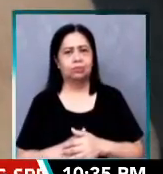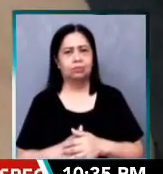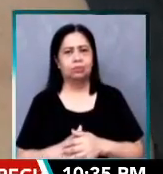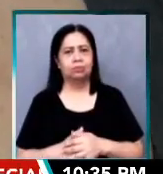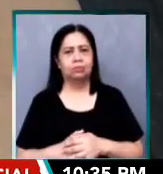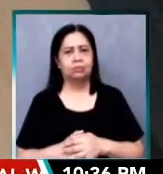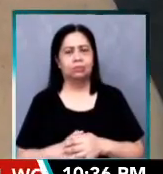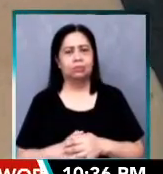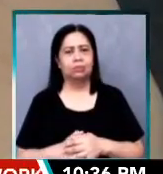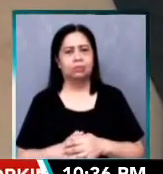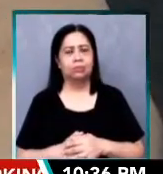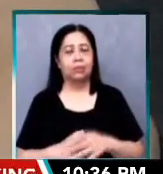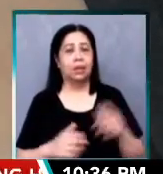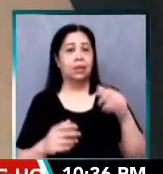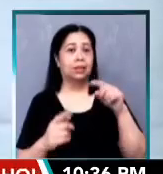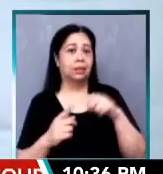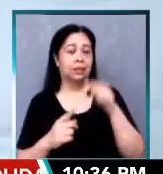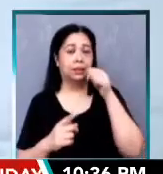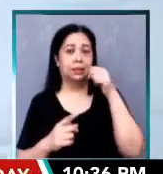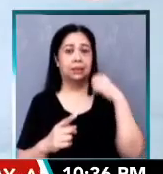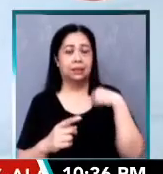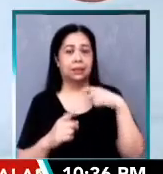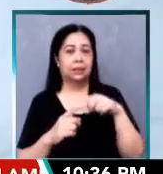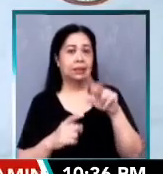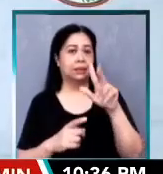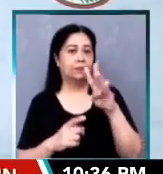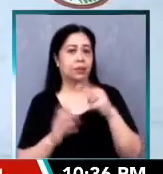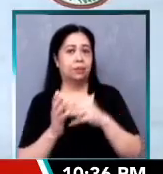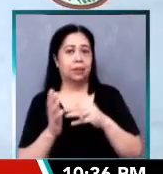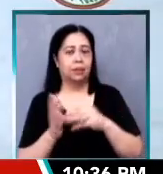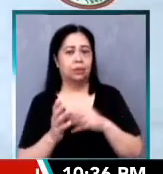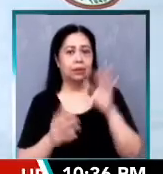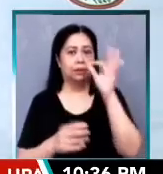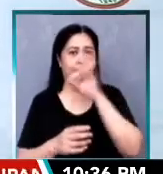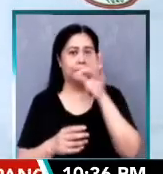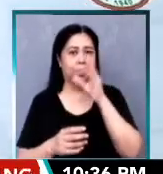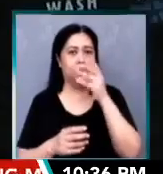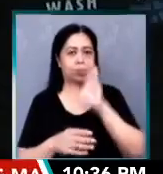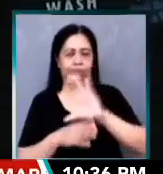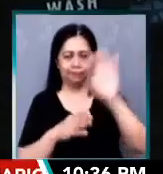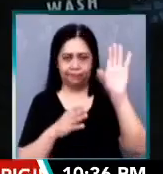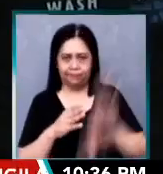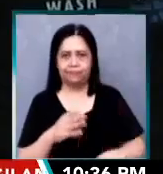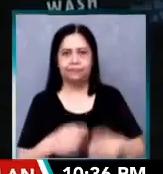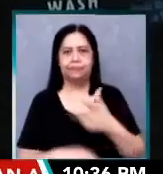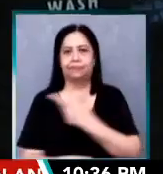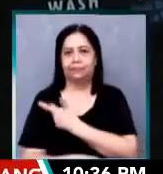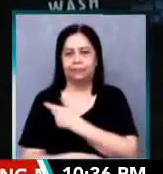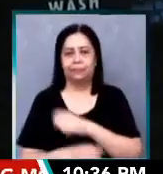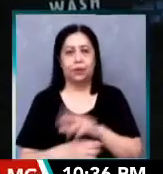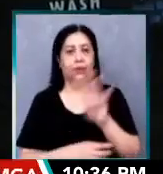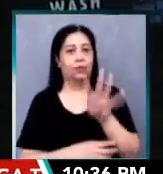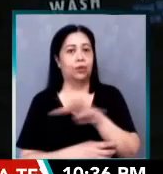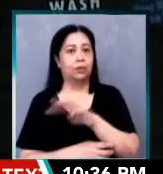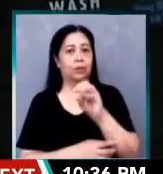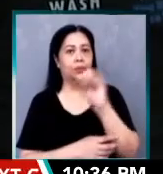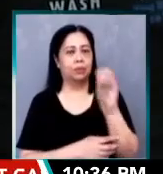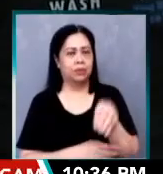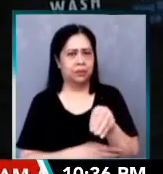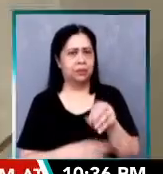Hanggang kahapon, mahigit 34 million na ang mga Pilipino na fully vaccinated. 44% pa yan ng target